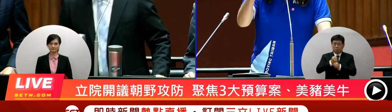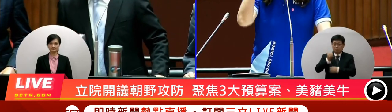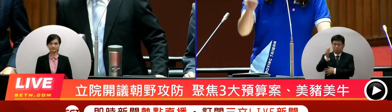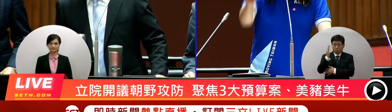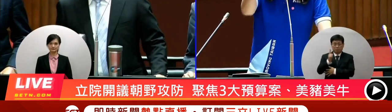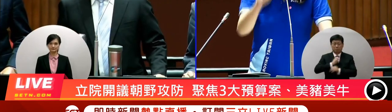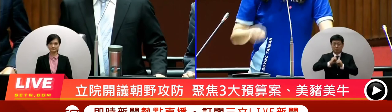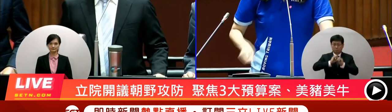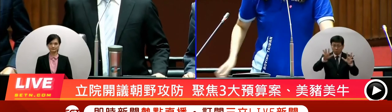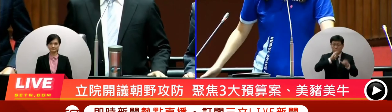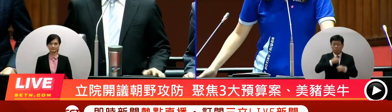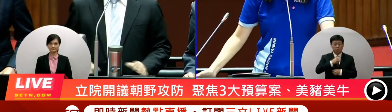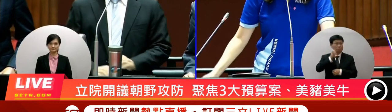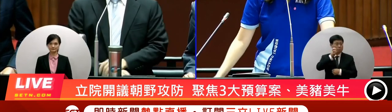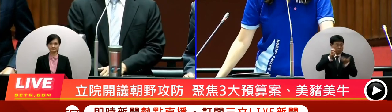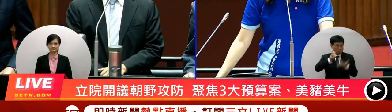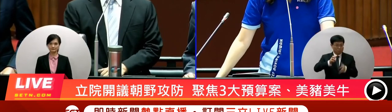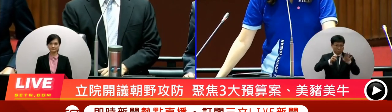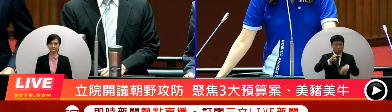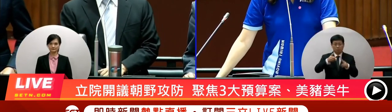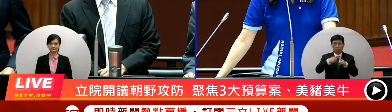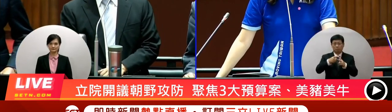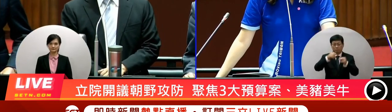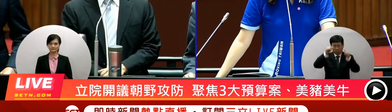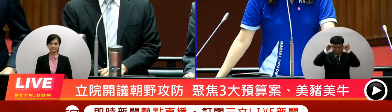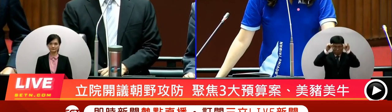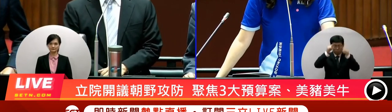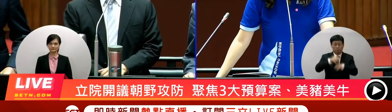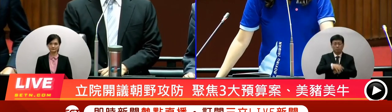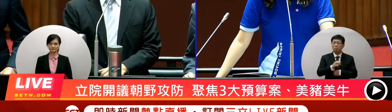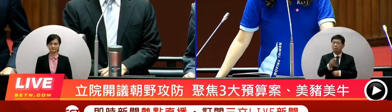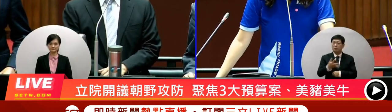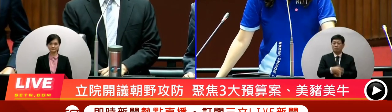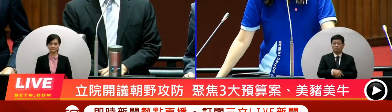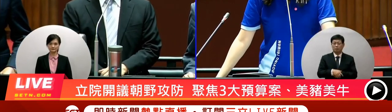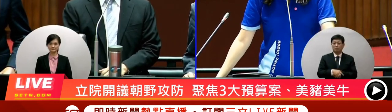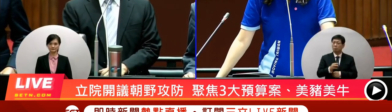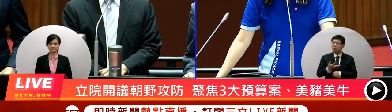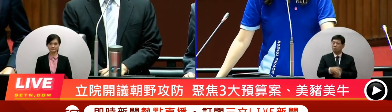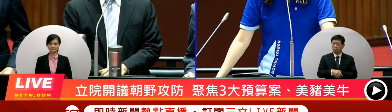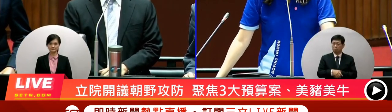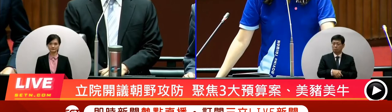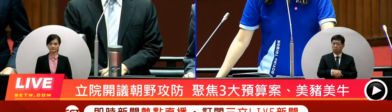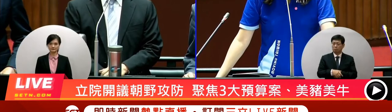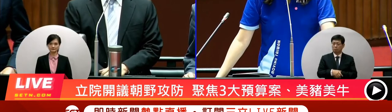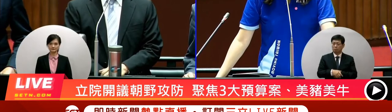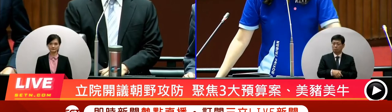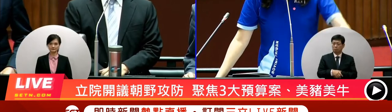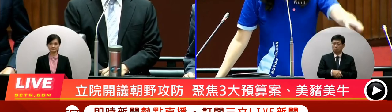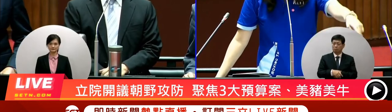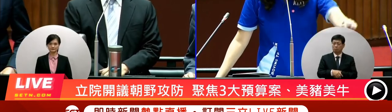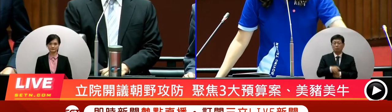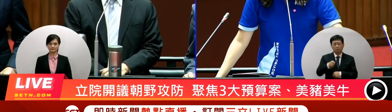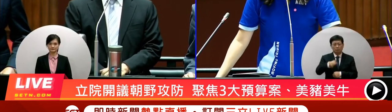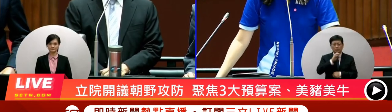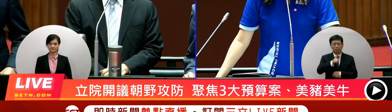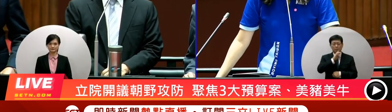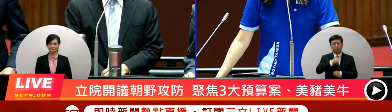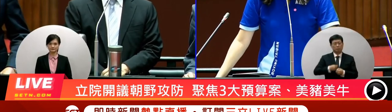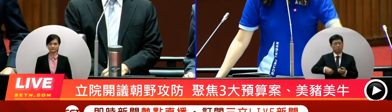放的是30个月以下的小牛，为什么？为什么？因为它代谢